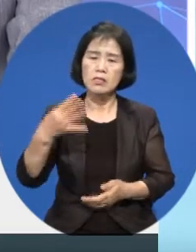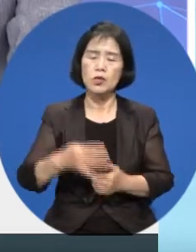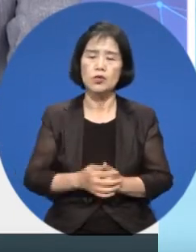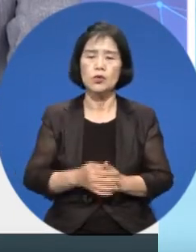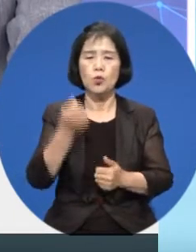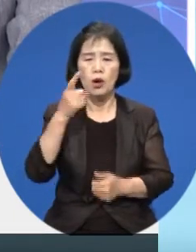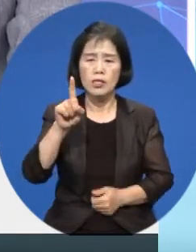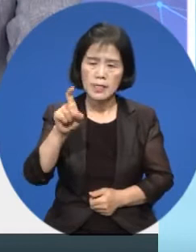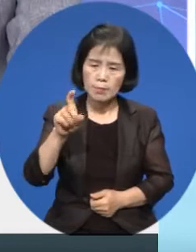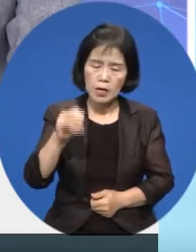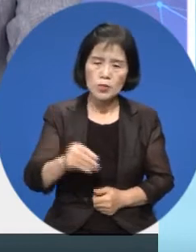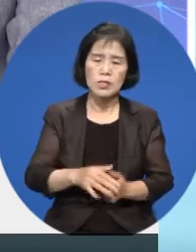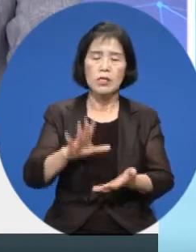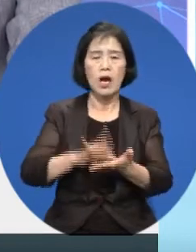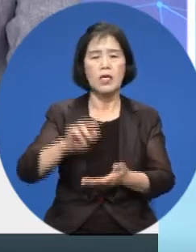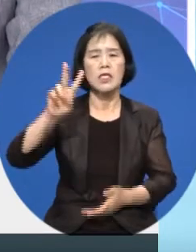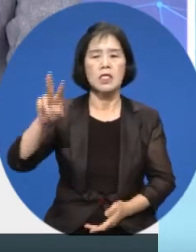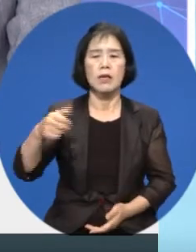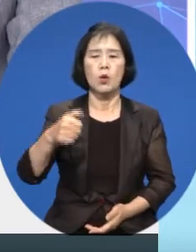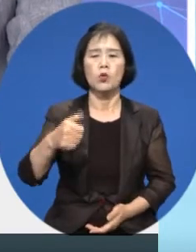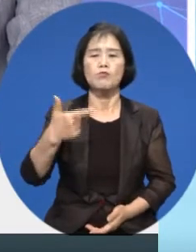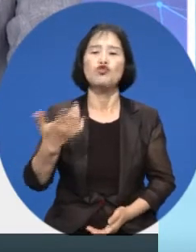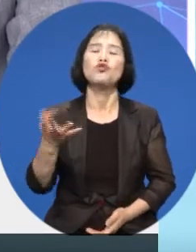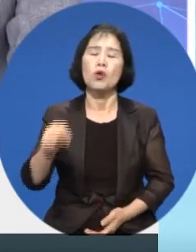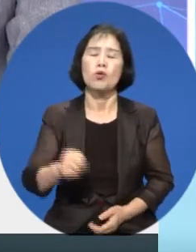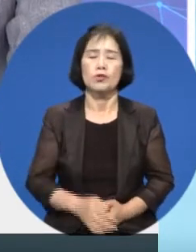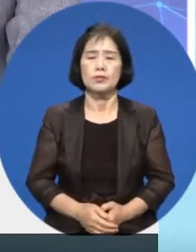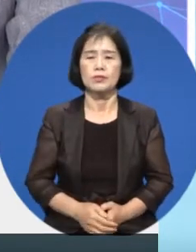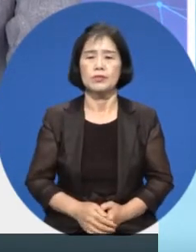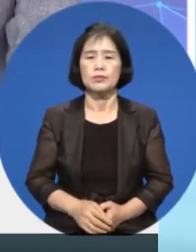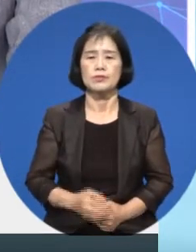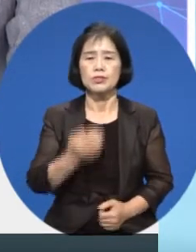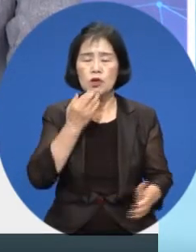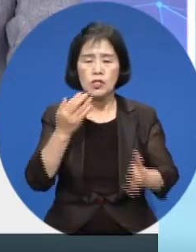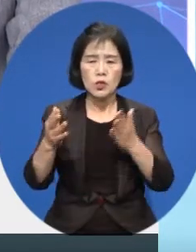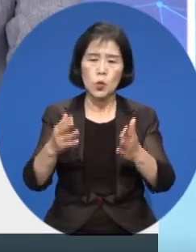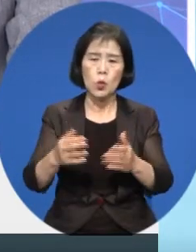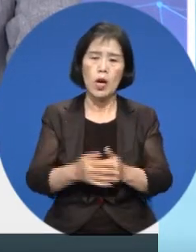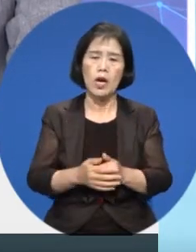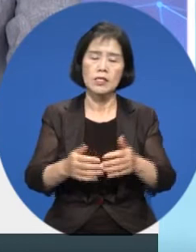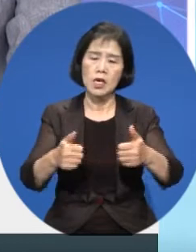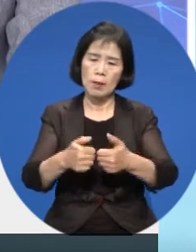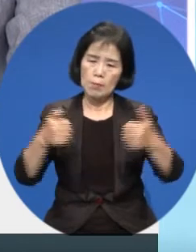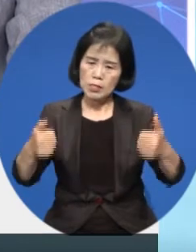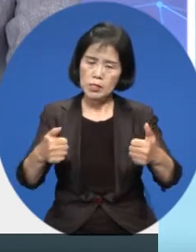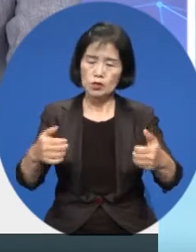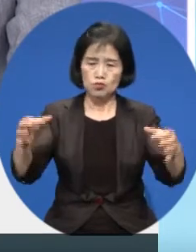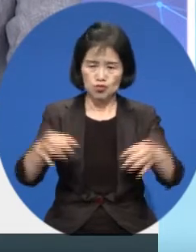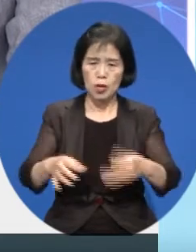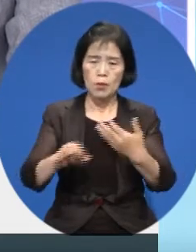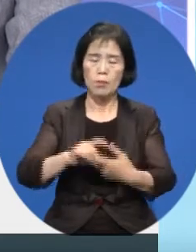약 256 정도가 될 것으로 예상하고 있습니다 경기도 쉬움 과 절반씩 부담하면 128억 정도를 2 가 부담해야 하는데